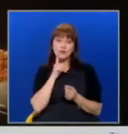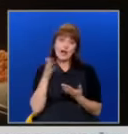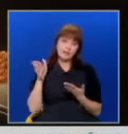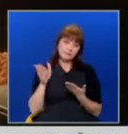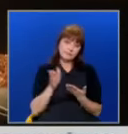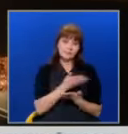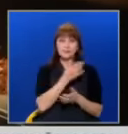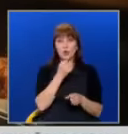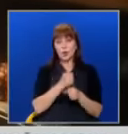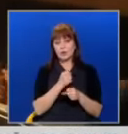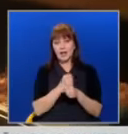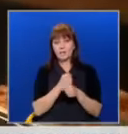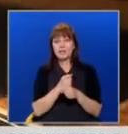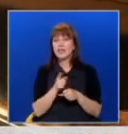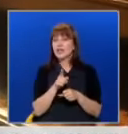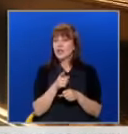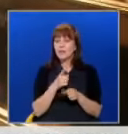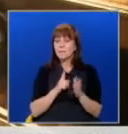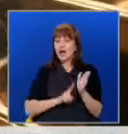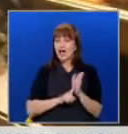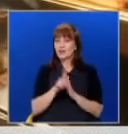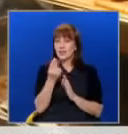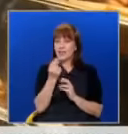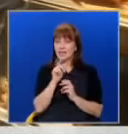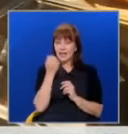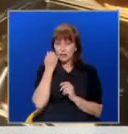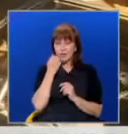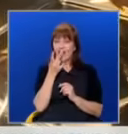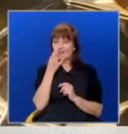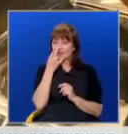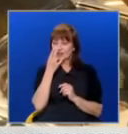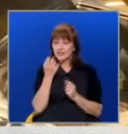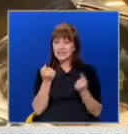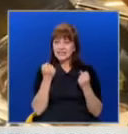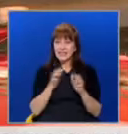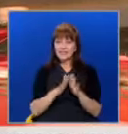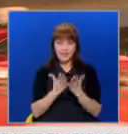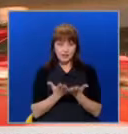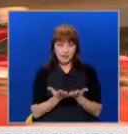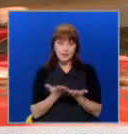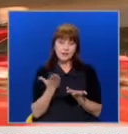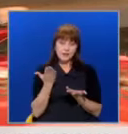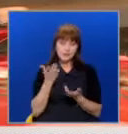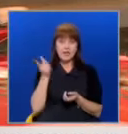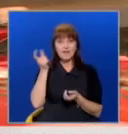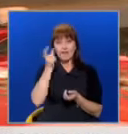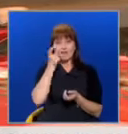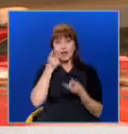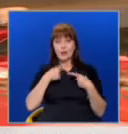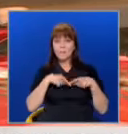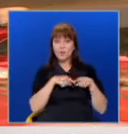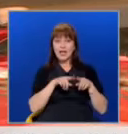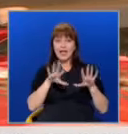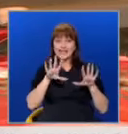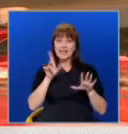тъй като е имало несъответстващи резултати. За фалшивите здравни книжки е сезирана Варненската районна прокуратура. 10